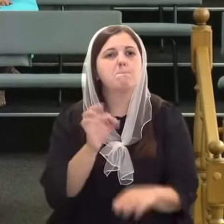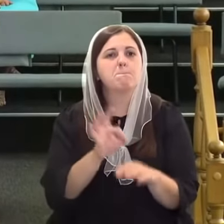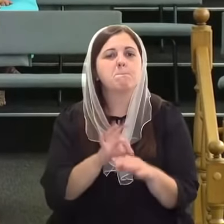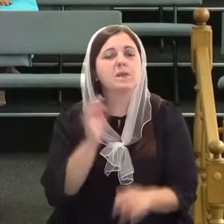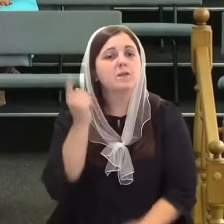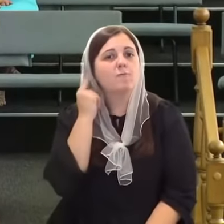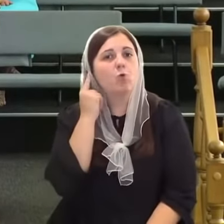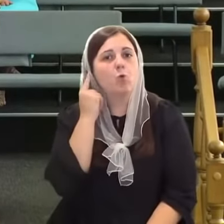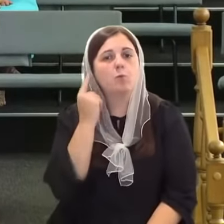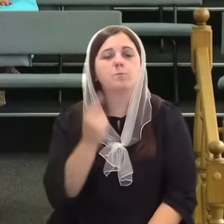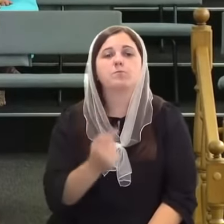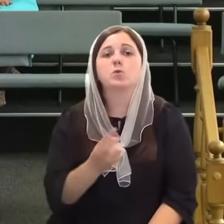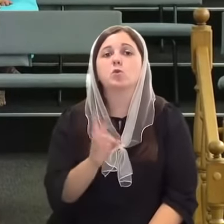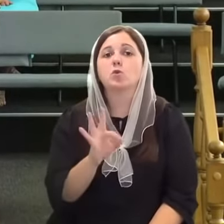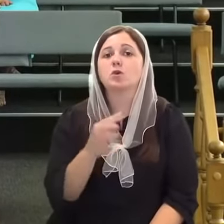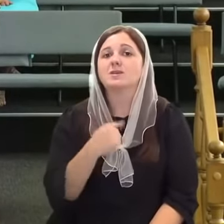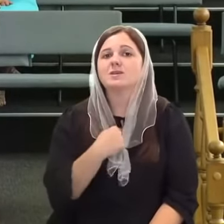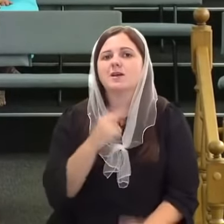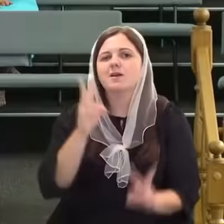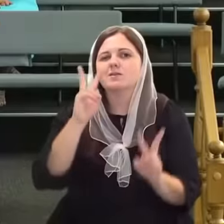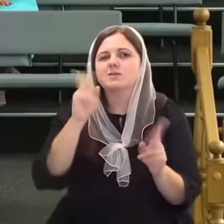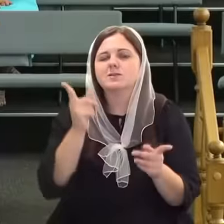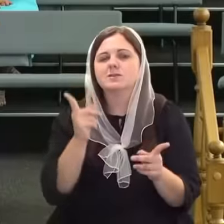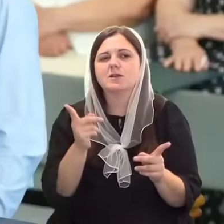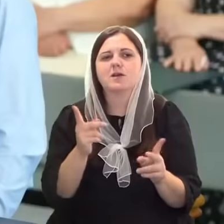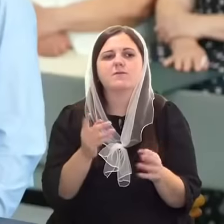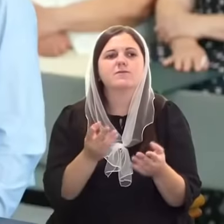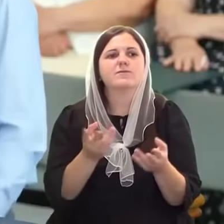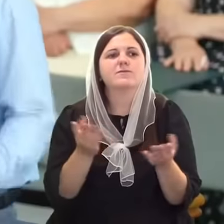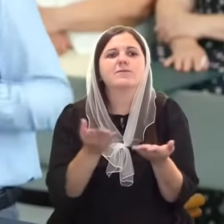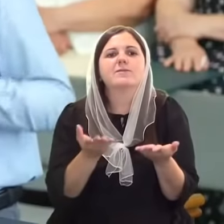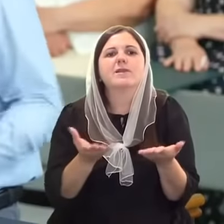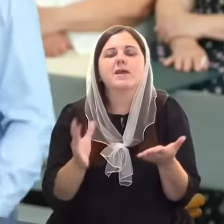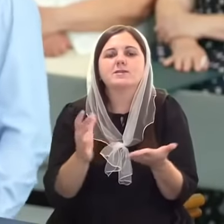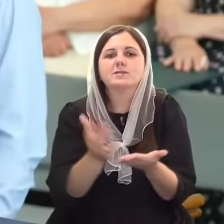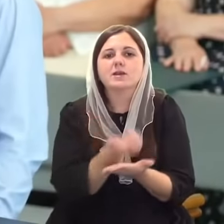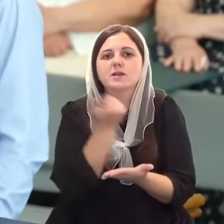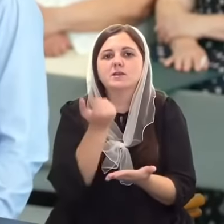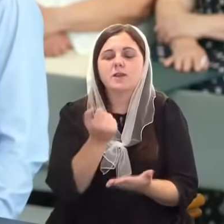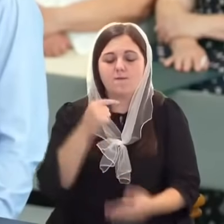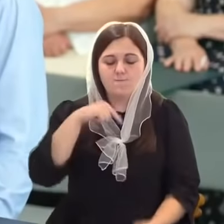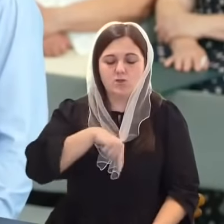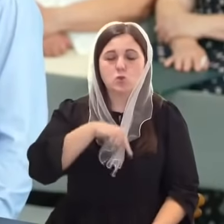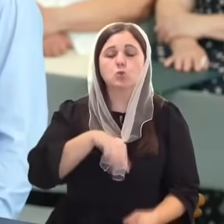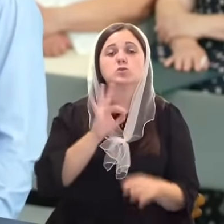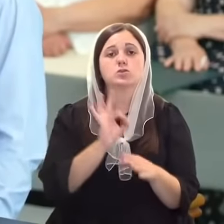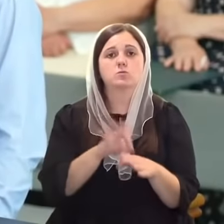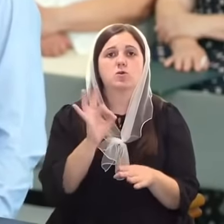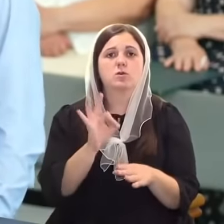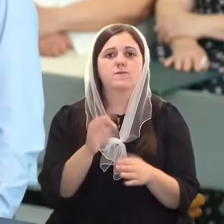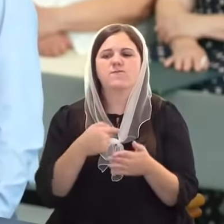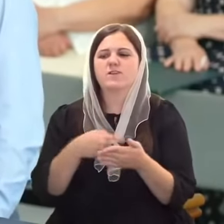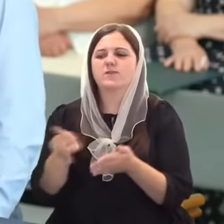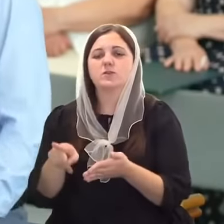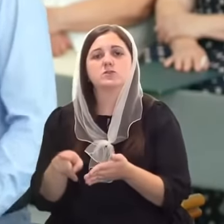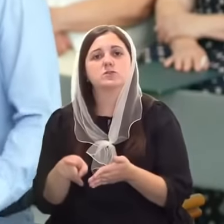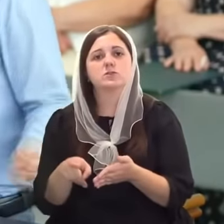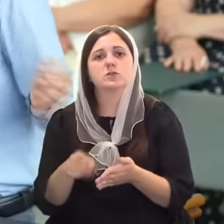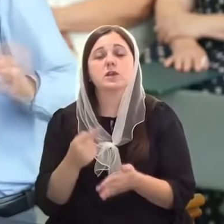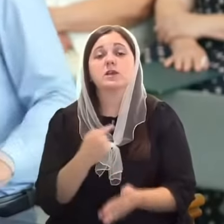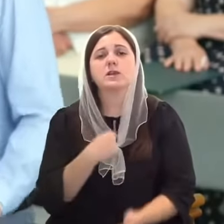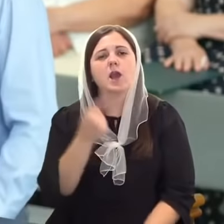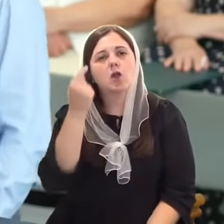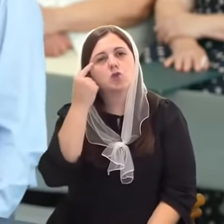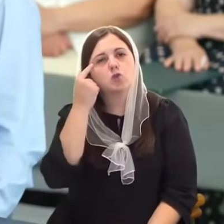мог найти лекарство от внутренней боли, от отверженности. И я думал, что если